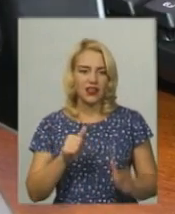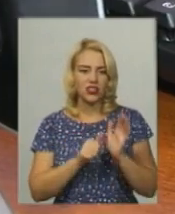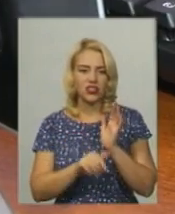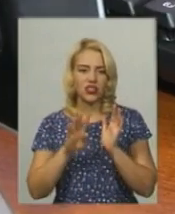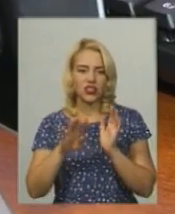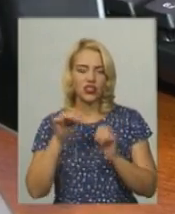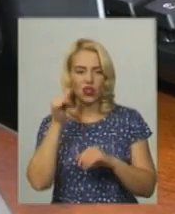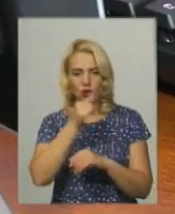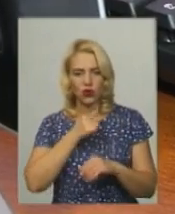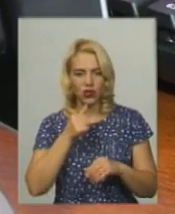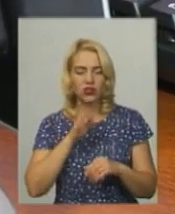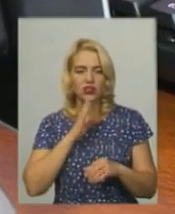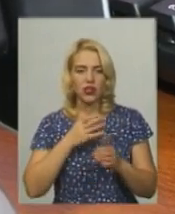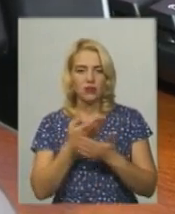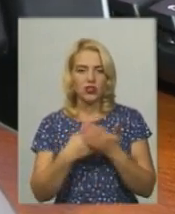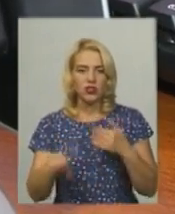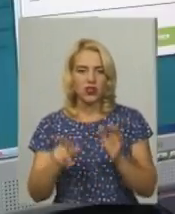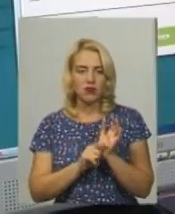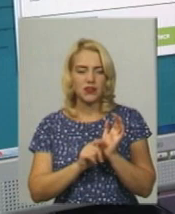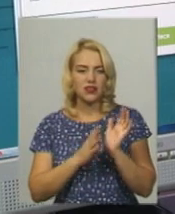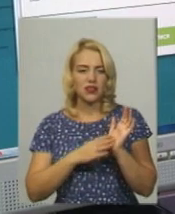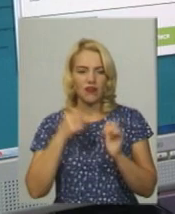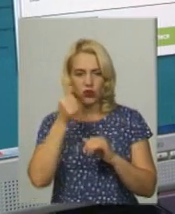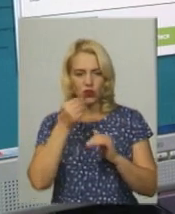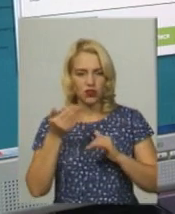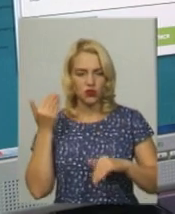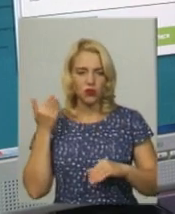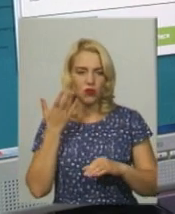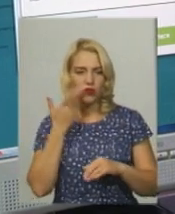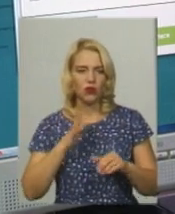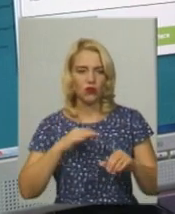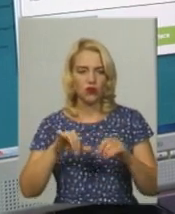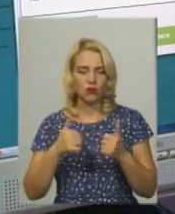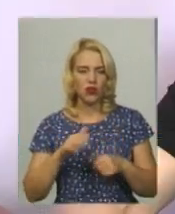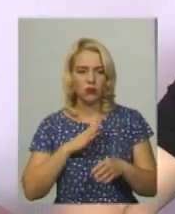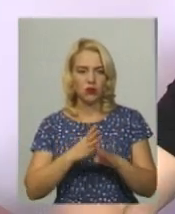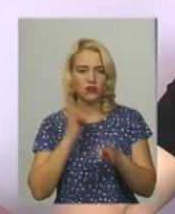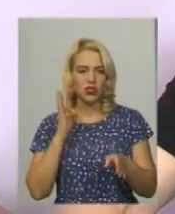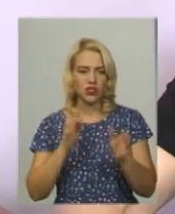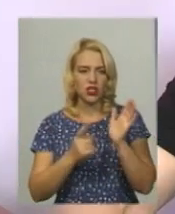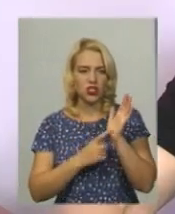на пенсію ще 9 років тому. Коли оформляла її, розповідає, перебувала у черзі 6 годин.